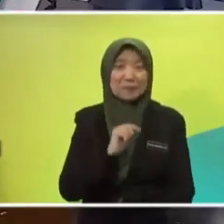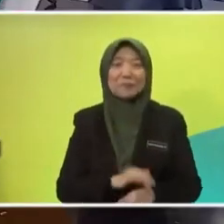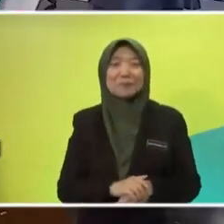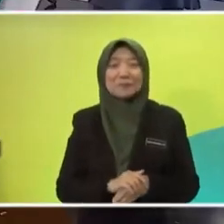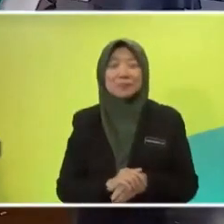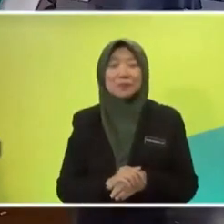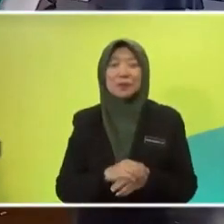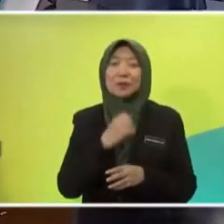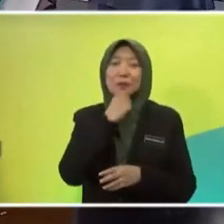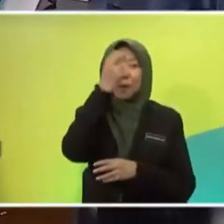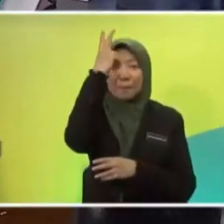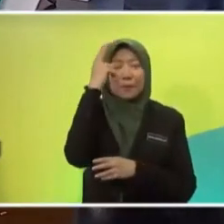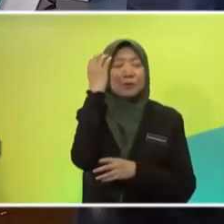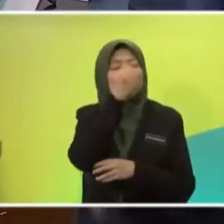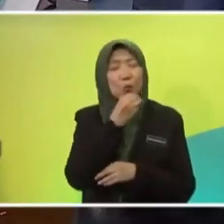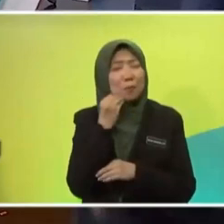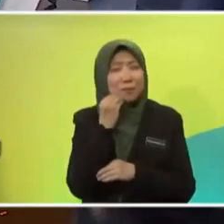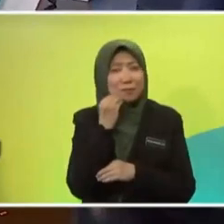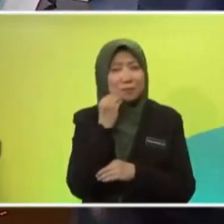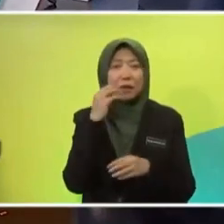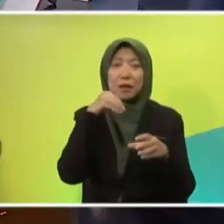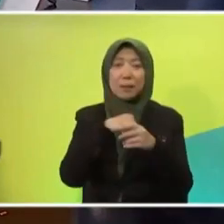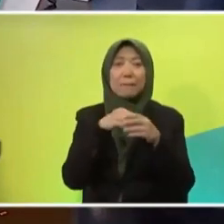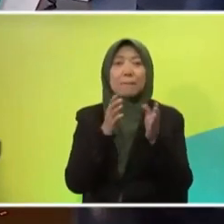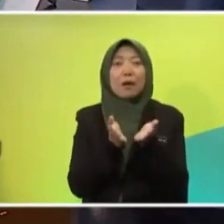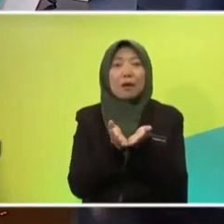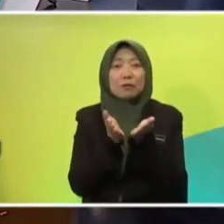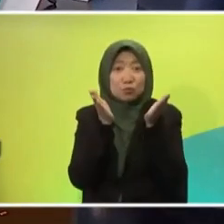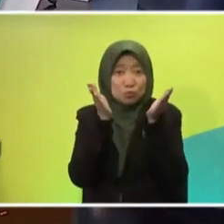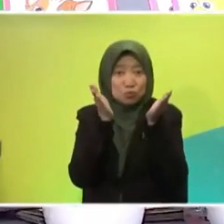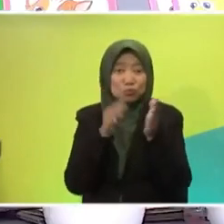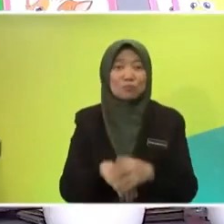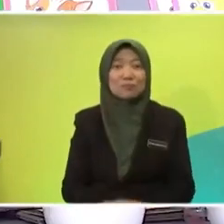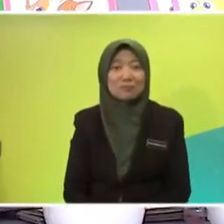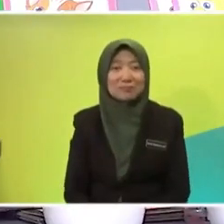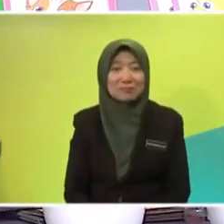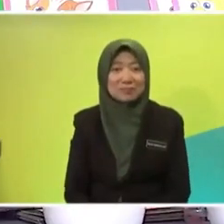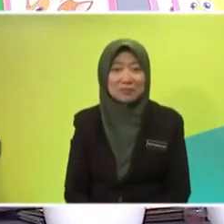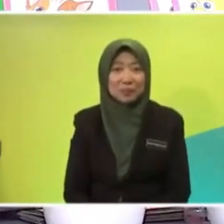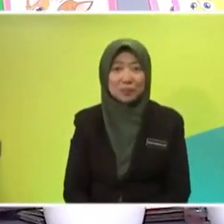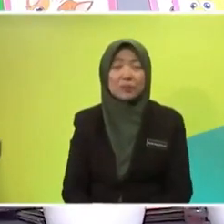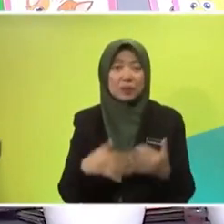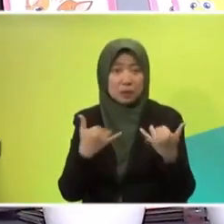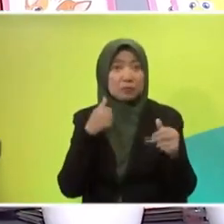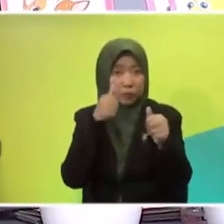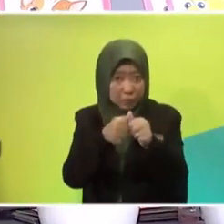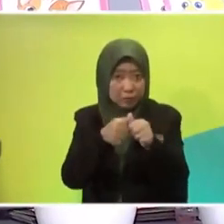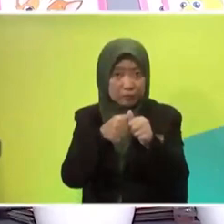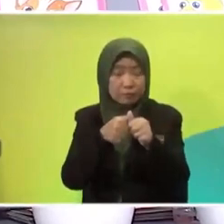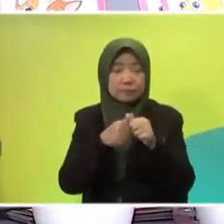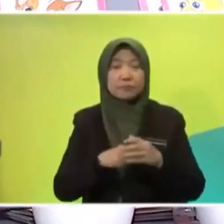Okey, ini kambing comel ni Cikgu masukkan di dalam pasu. Okey, sekarang kita sebut bersama-sama ya.